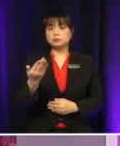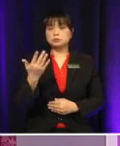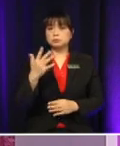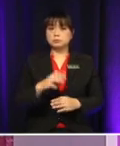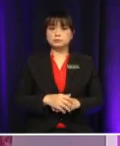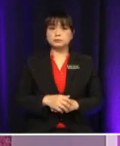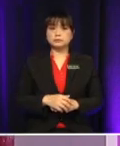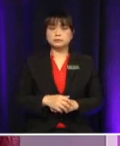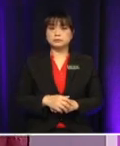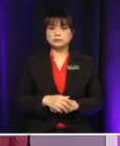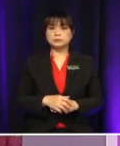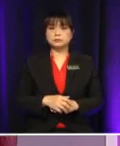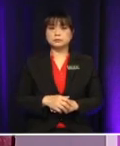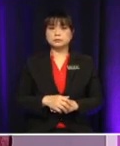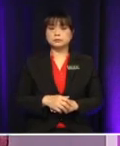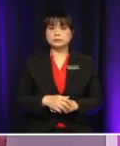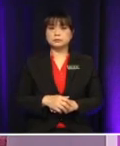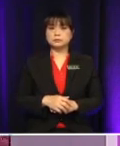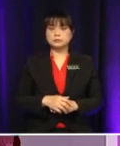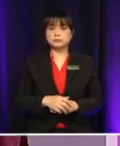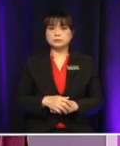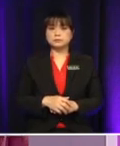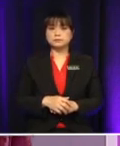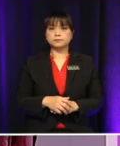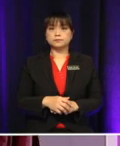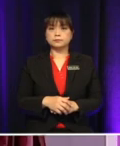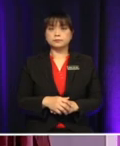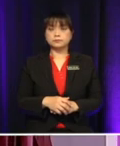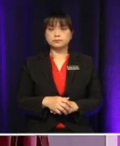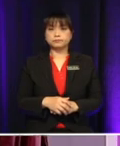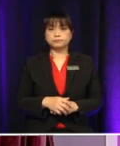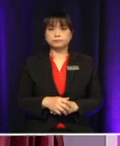kan tarik ke dalam Badan mereka Begitulah hidup